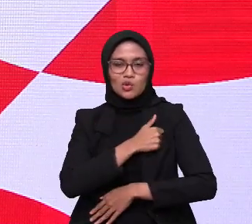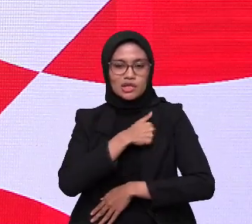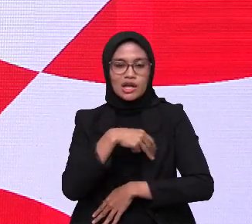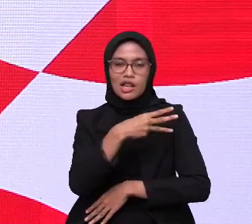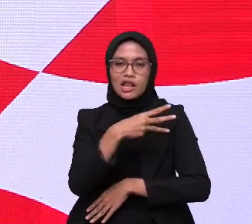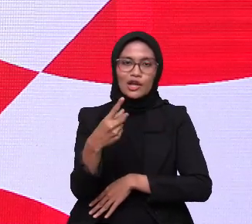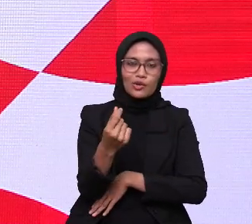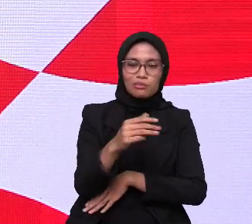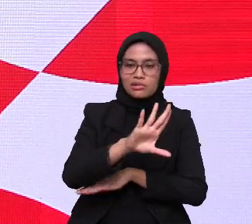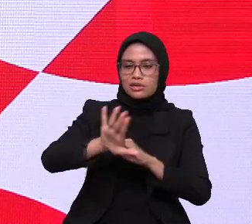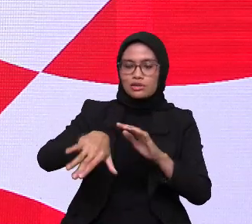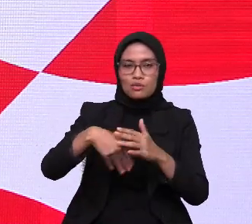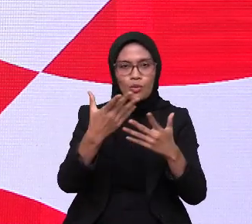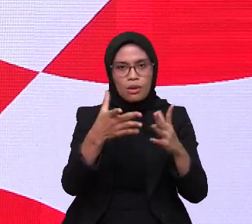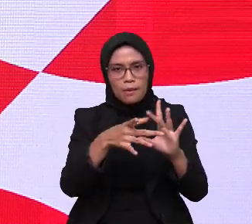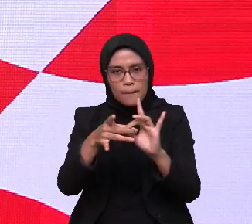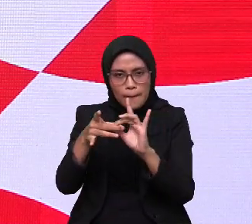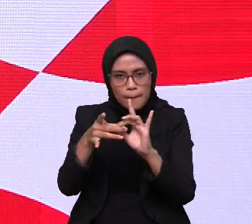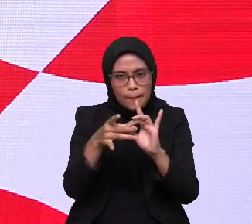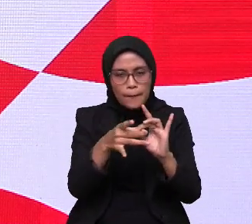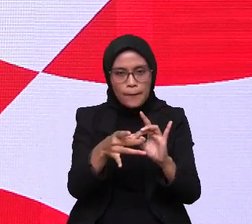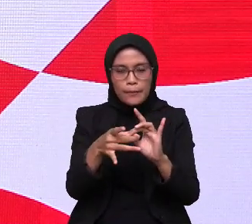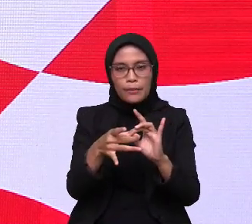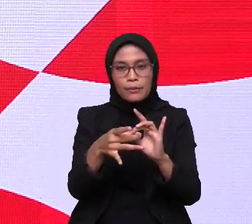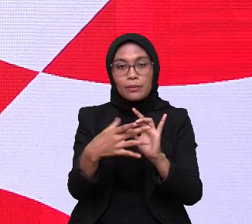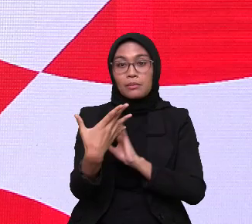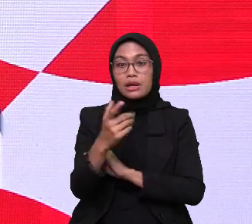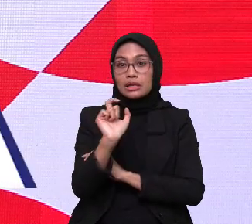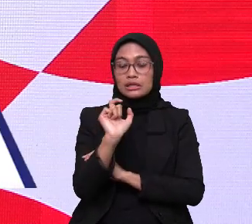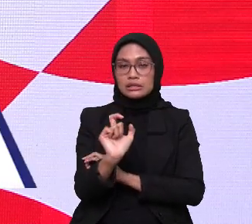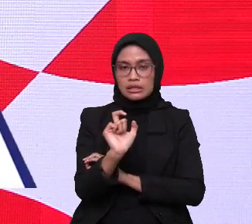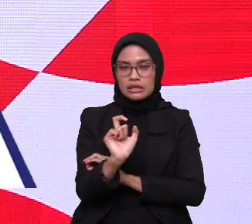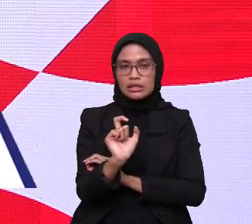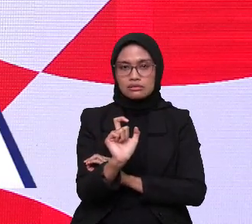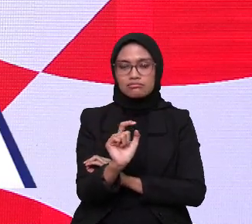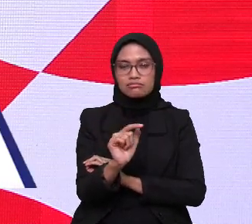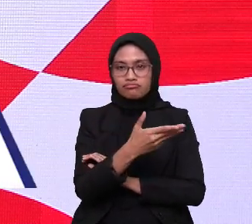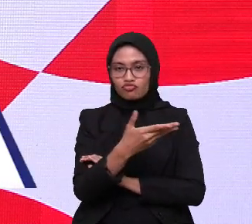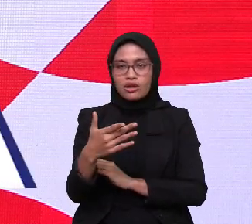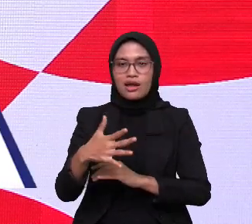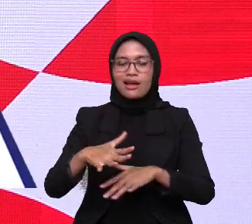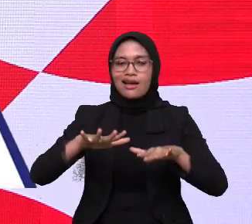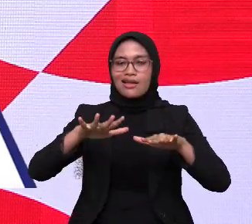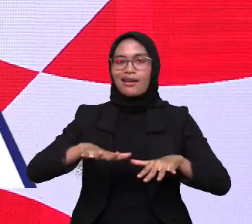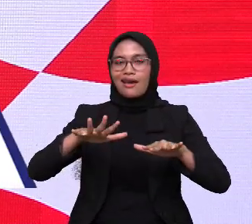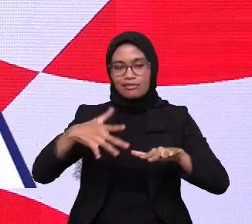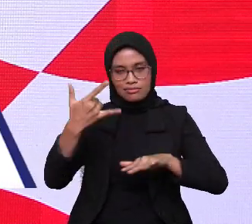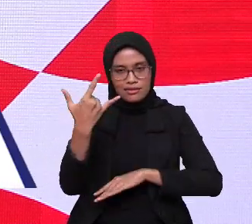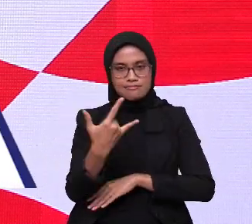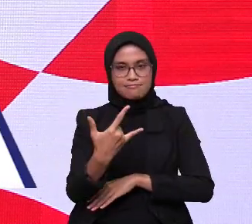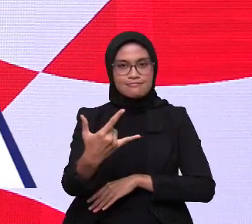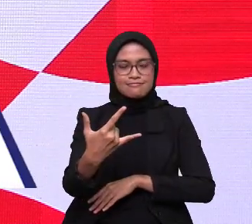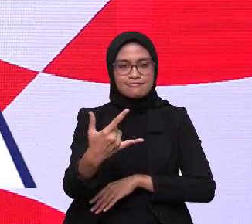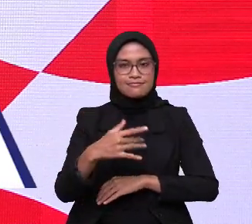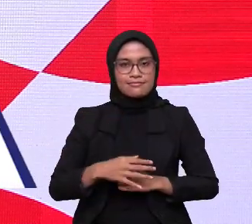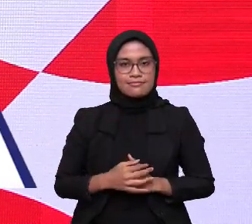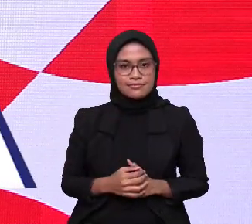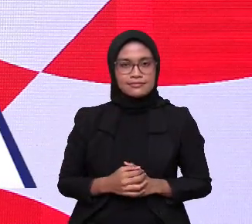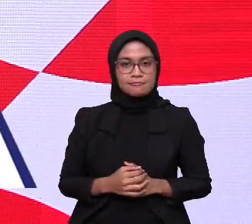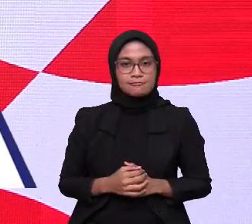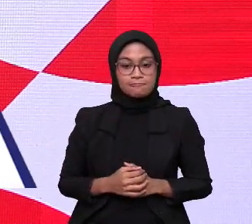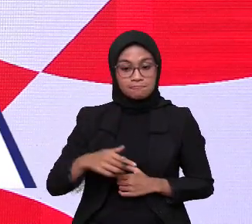pemulihan akibat coffee 19 dengan tetap mengedepankan prinsip kehati-hatian dan kewaspadaan kita jadikan